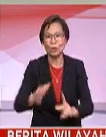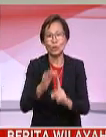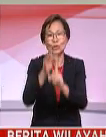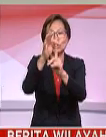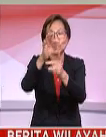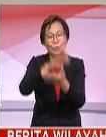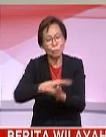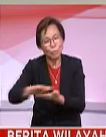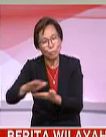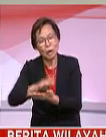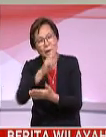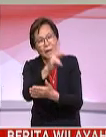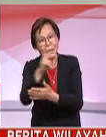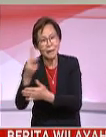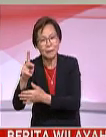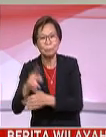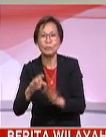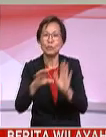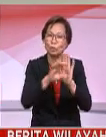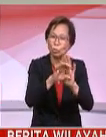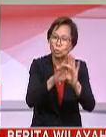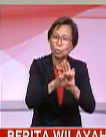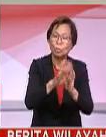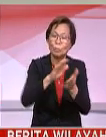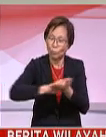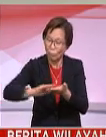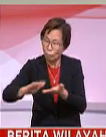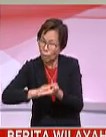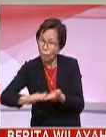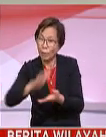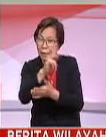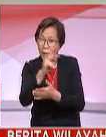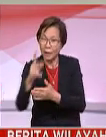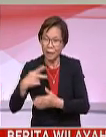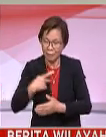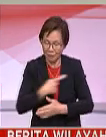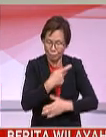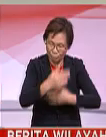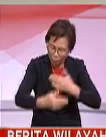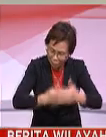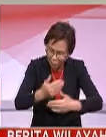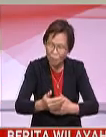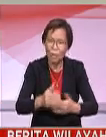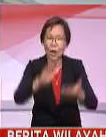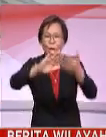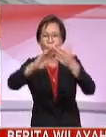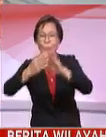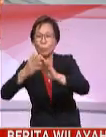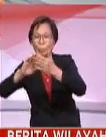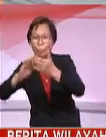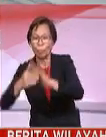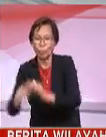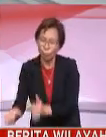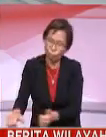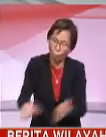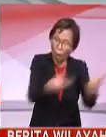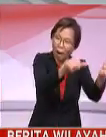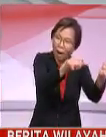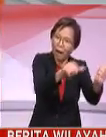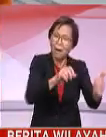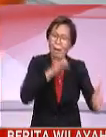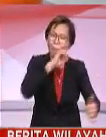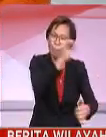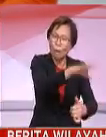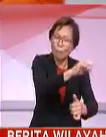segi pembersihan Kota Kinabalu. Sebagai contoh, kita dalam proses mewujudkan community waste disposal, pengurusan sisa